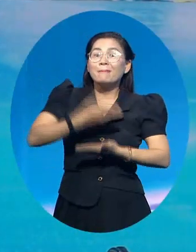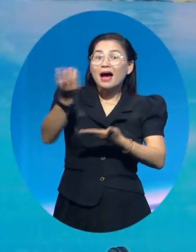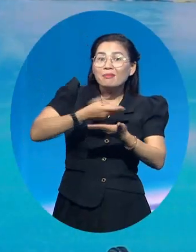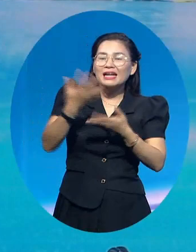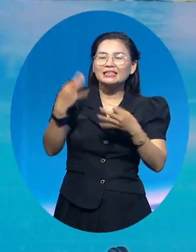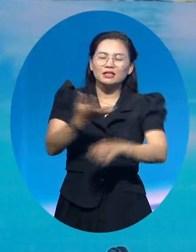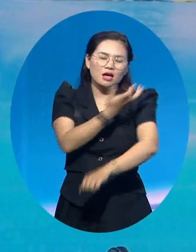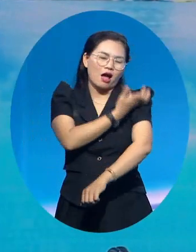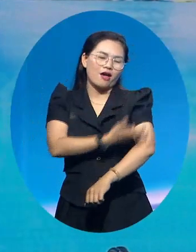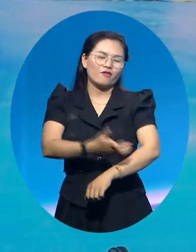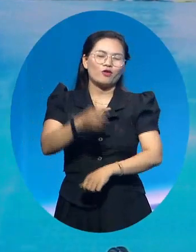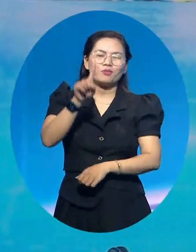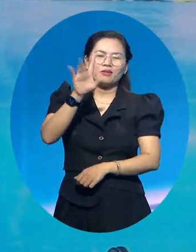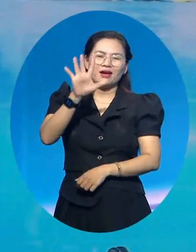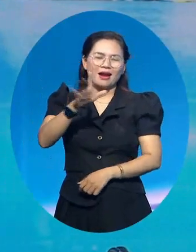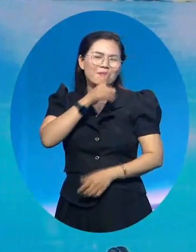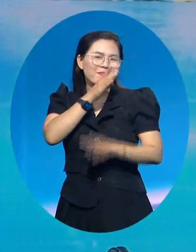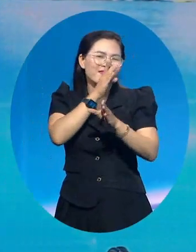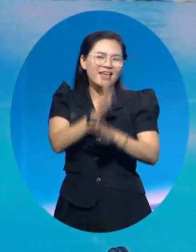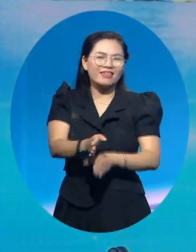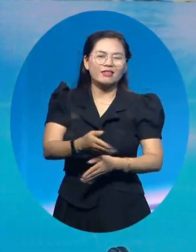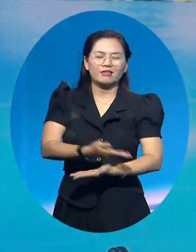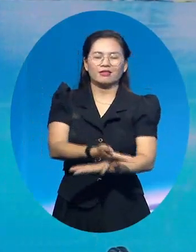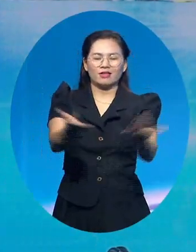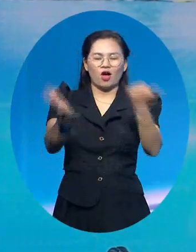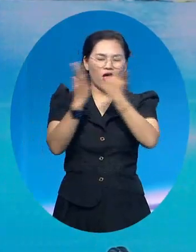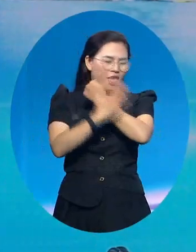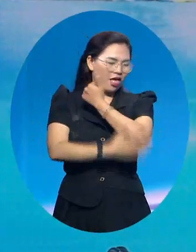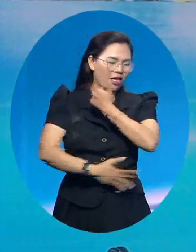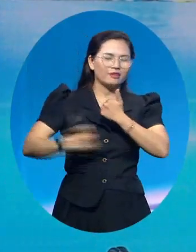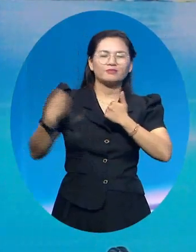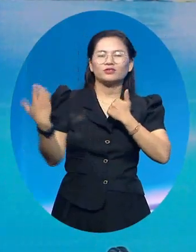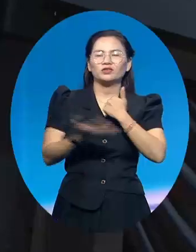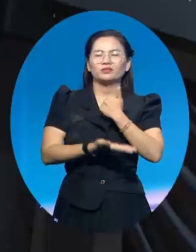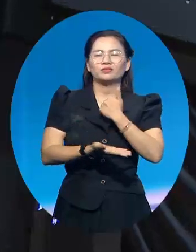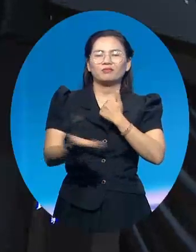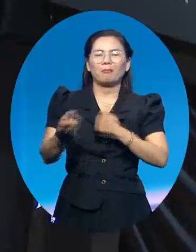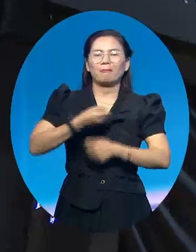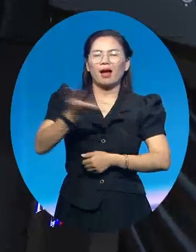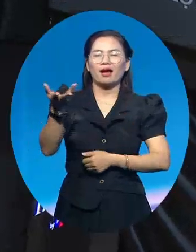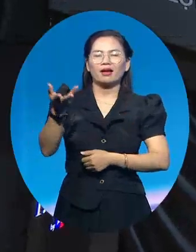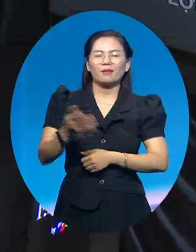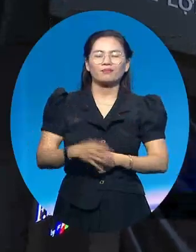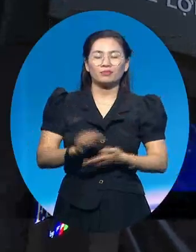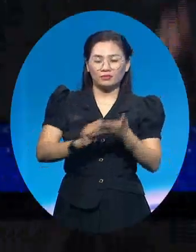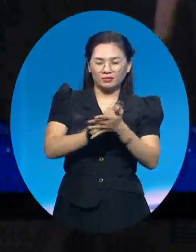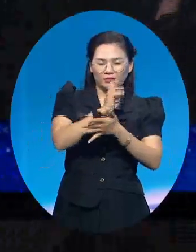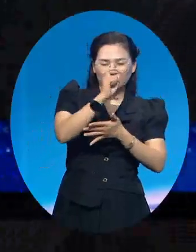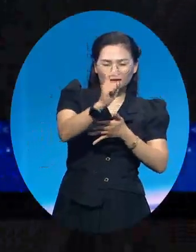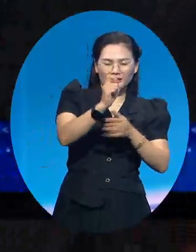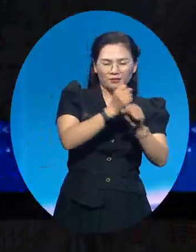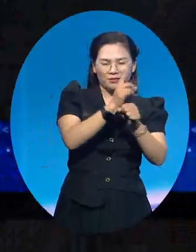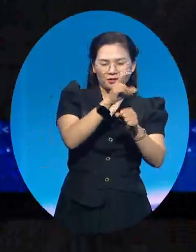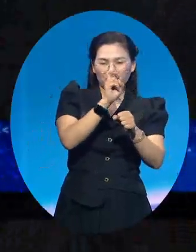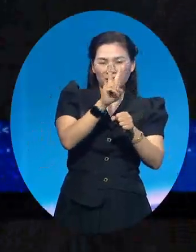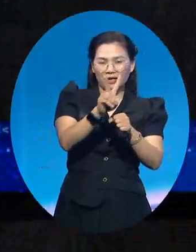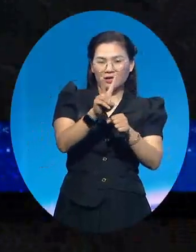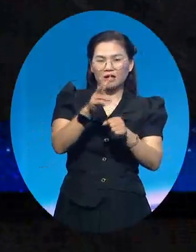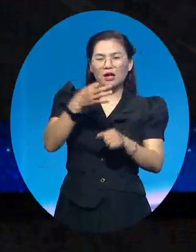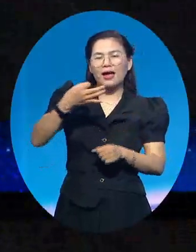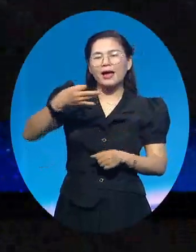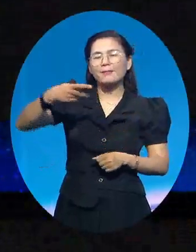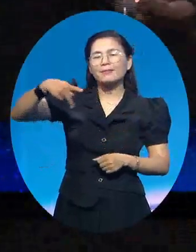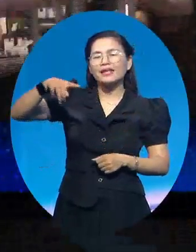thoại iPhone 15 chính hãng đến với khách hàng trên toàn quốc. Từ tháng 9 năm 2022, hệ thống